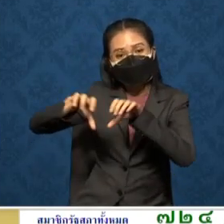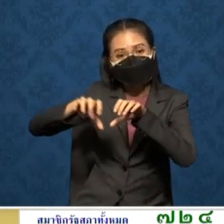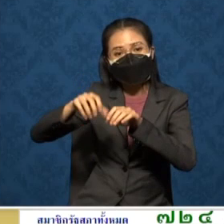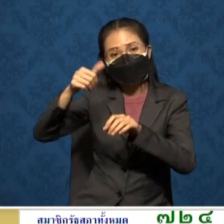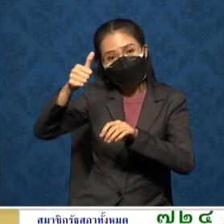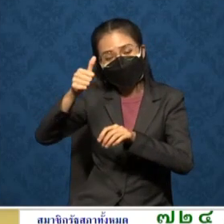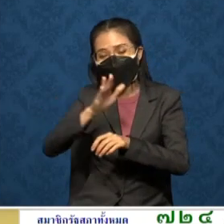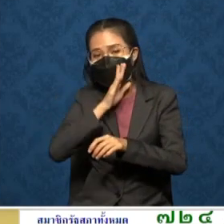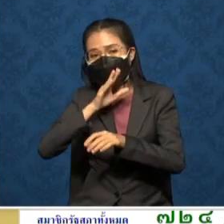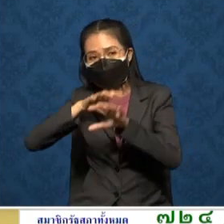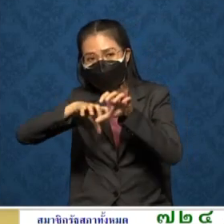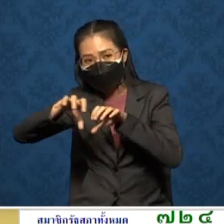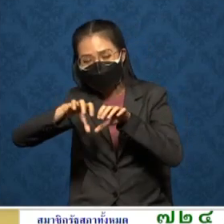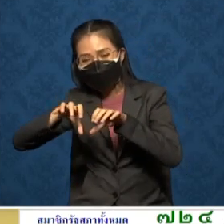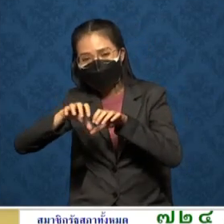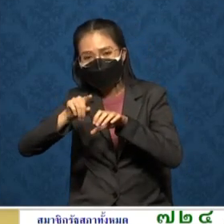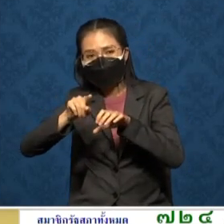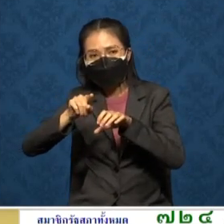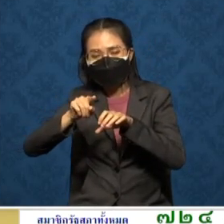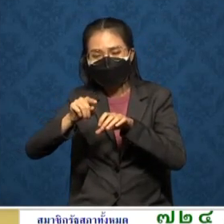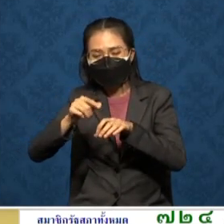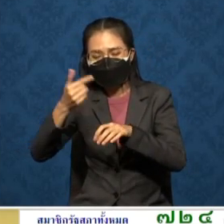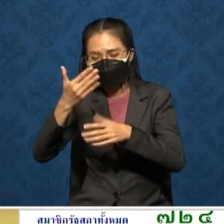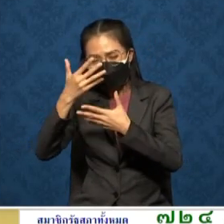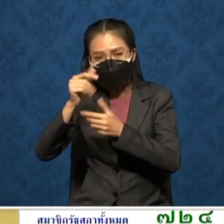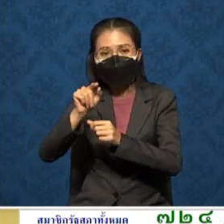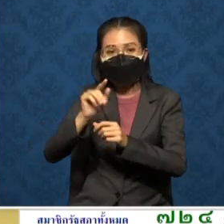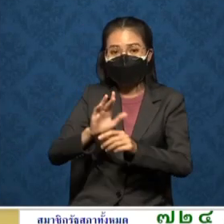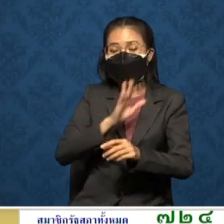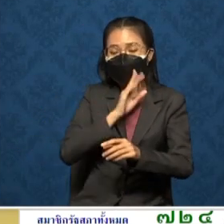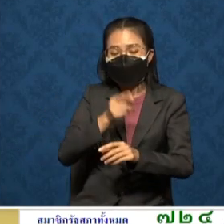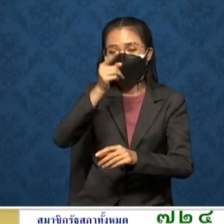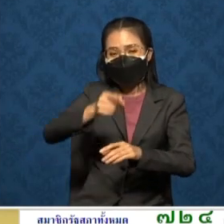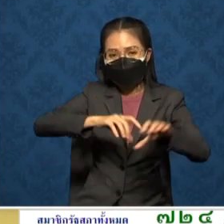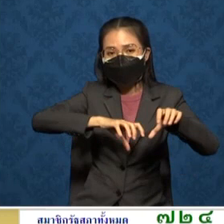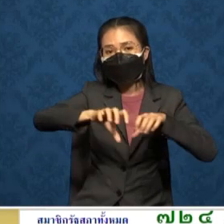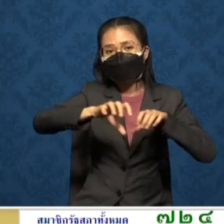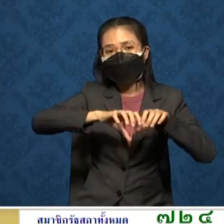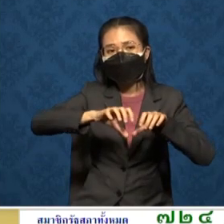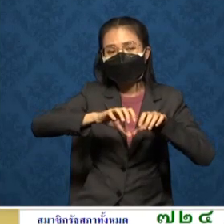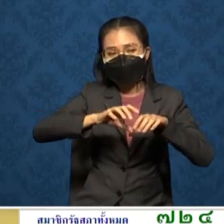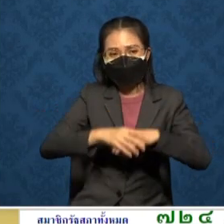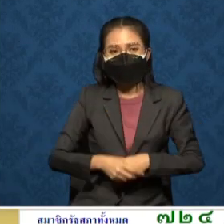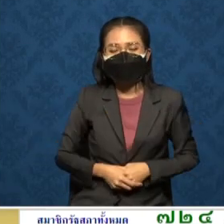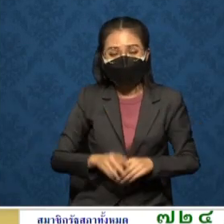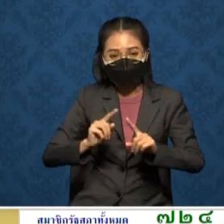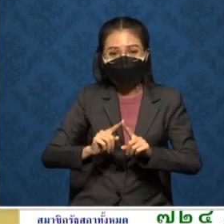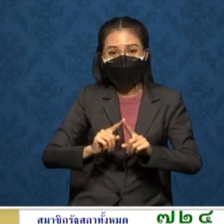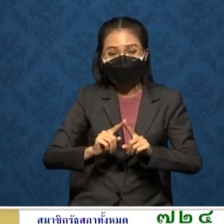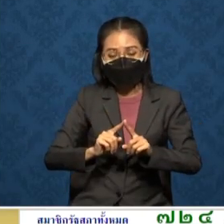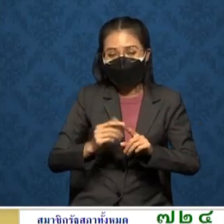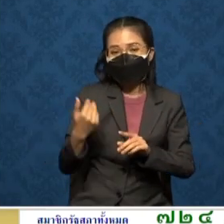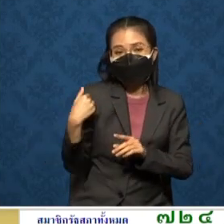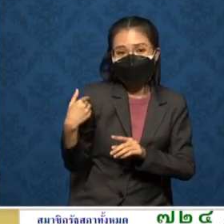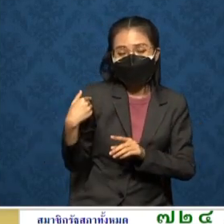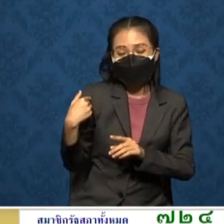ปฏิบัติตามอยู่อีกนั่นก็เป็นการละเลยซึ่งก็เป็นเรื่องที่ต้องไปจัดการกันอย่างอื่นในกรณีเรื่องการใช้ระบบอิเล็